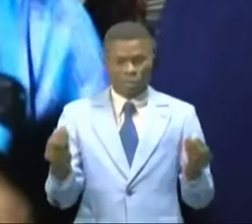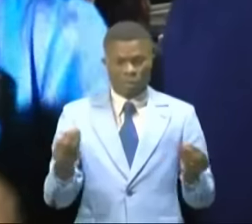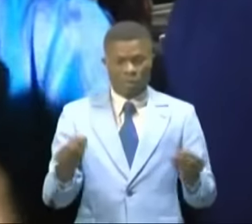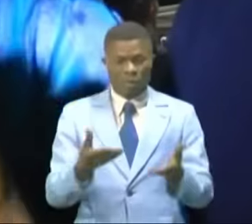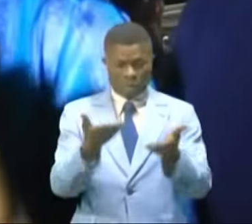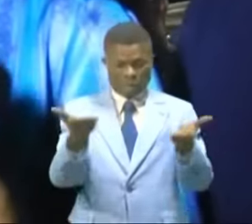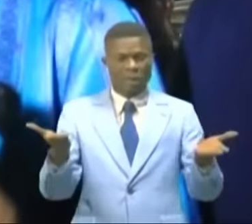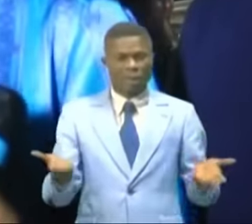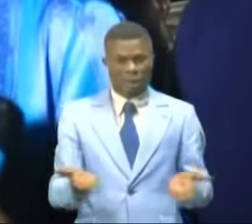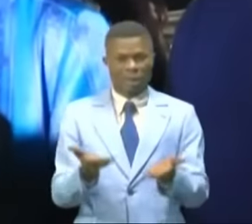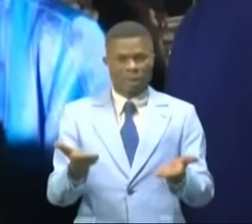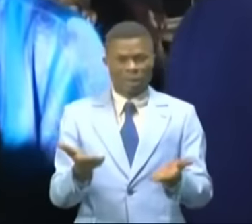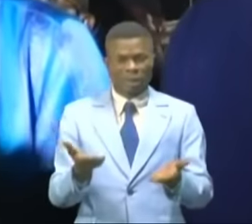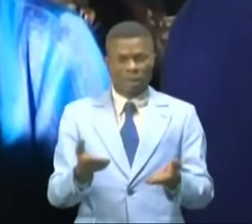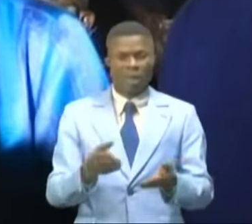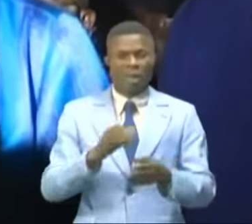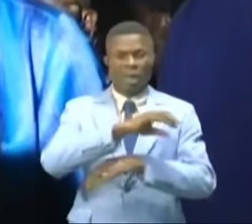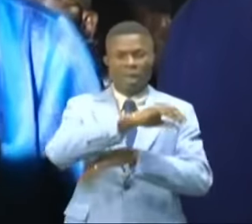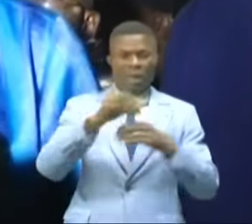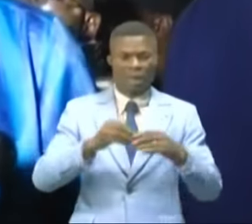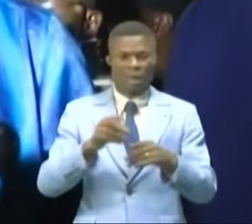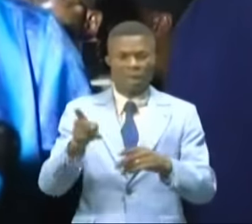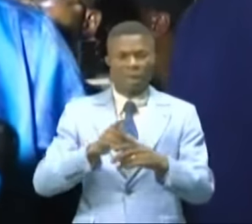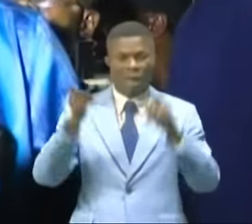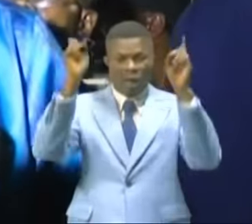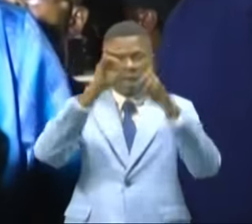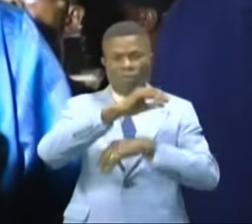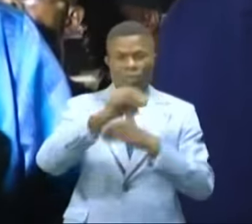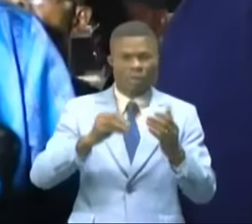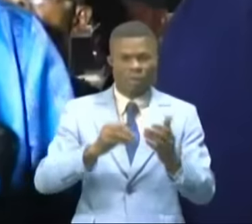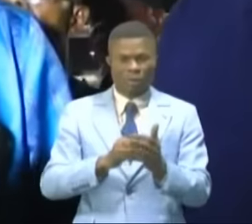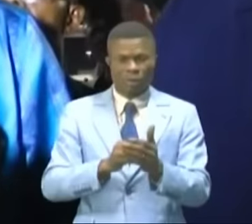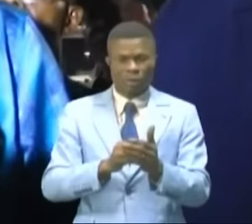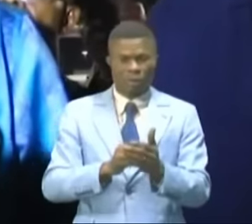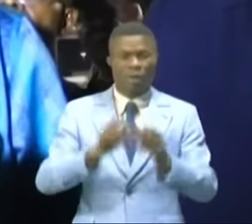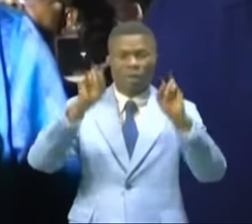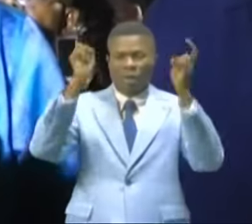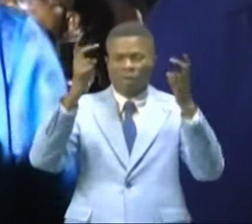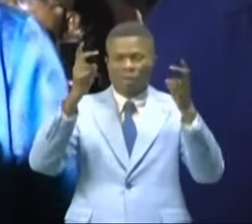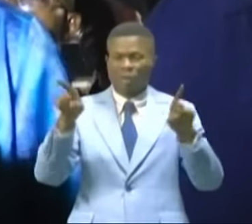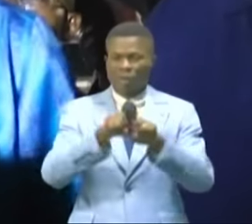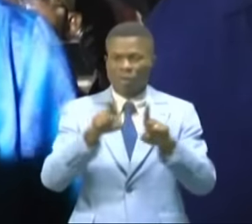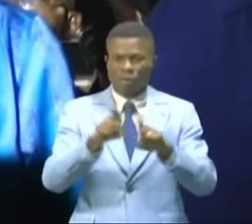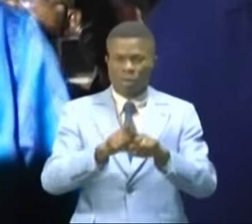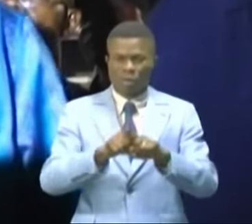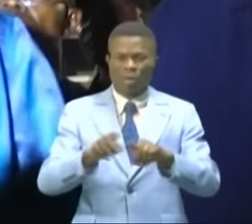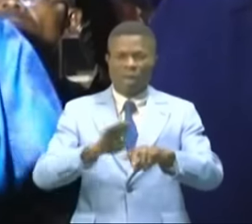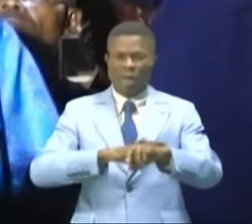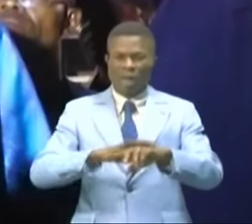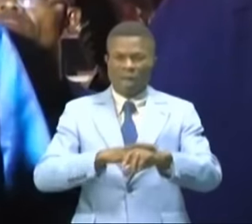ici, en Afrique centrale, nous n'avons pas des villes qui ont implémenté la Grande Roue telle que nous